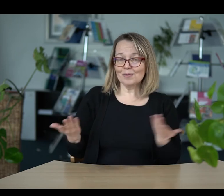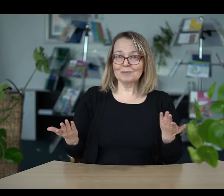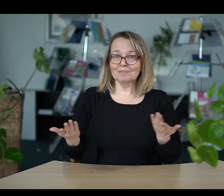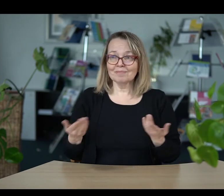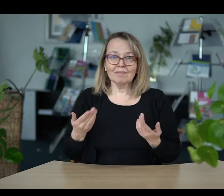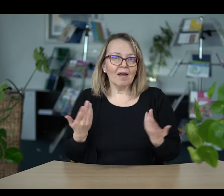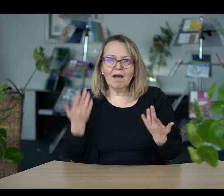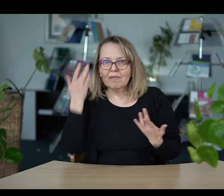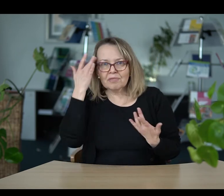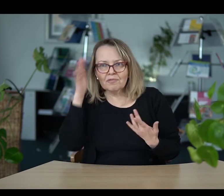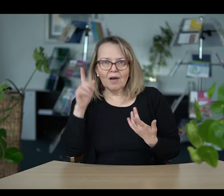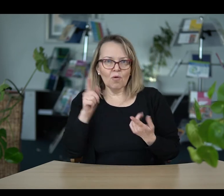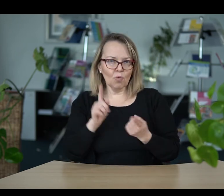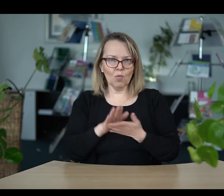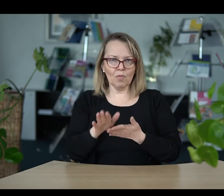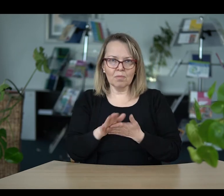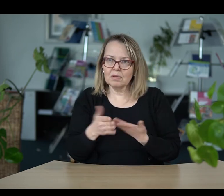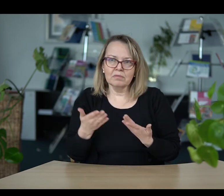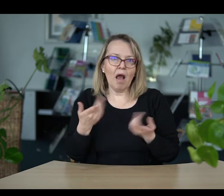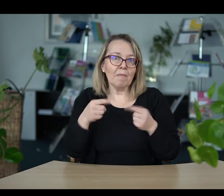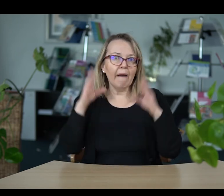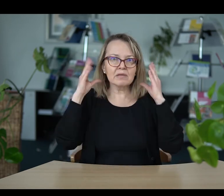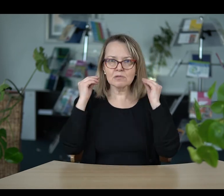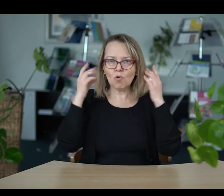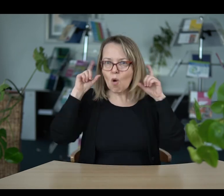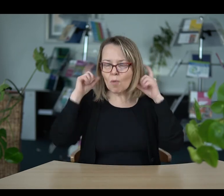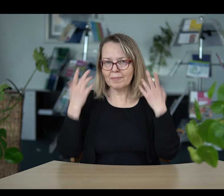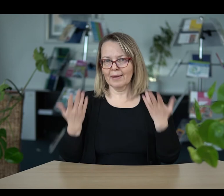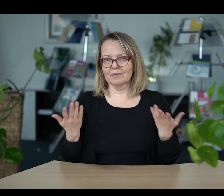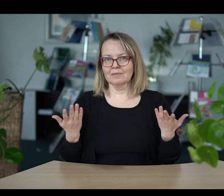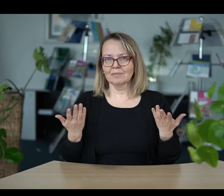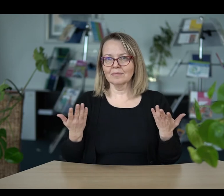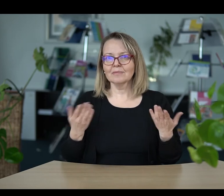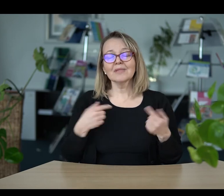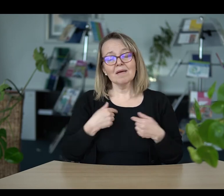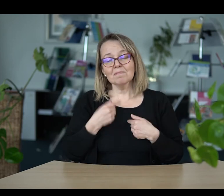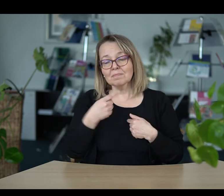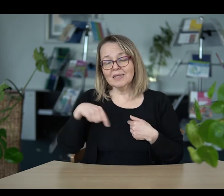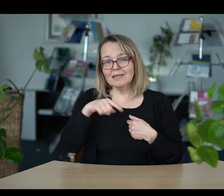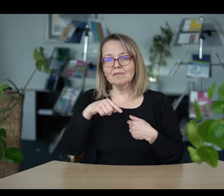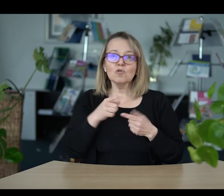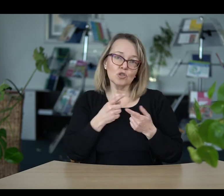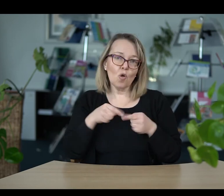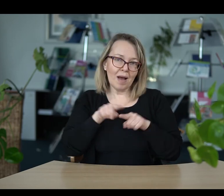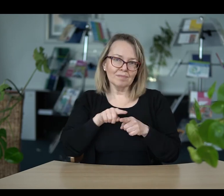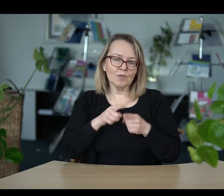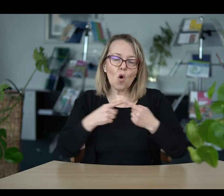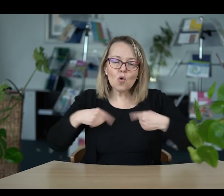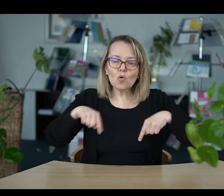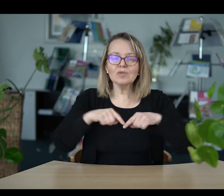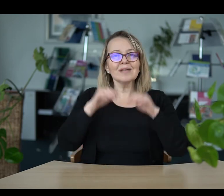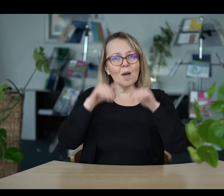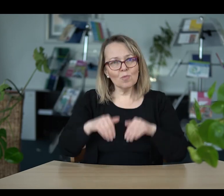ljudi spi z aparatom, sploh ne vejo, kako ga uporabljati oziroma, da ga lahko ugasnejo.